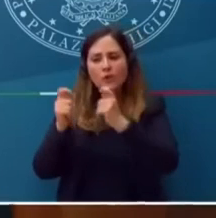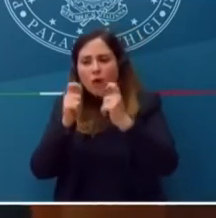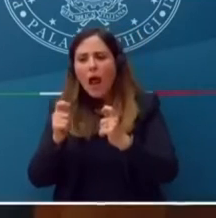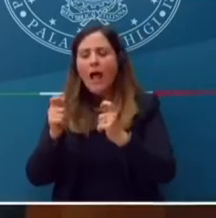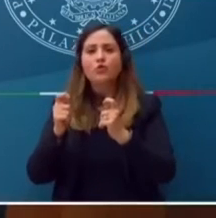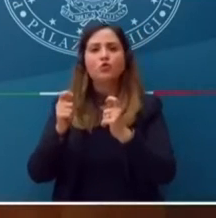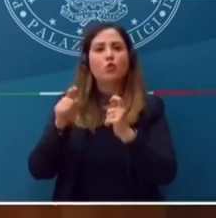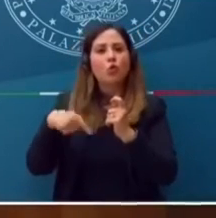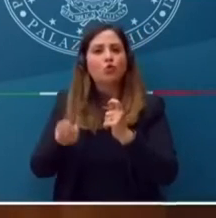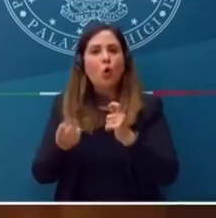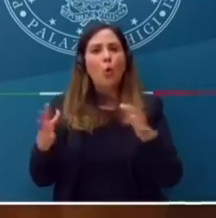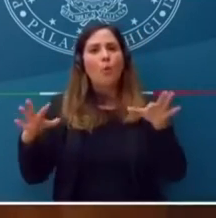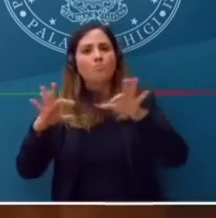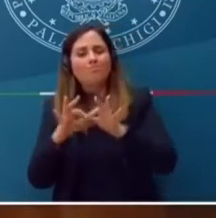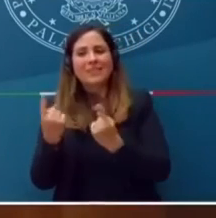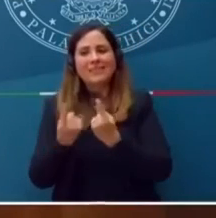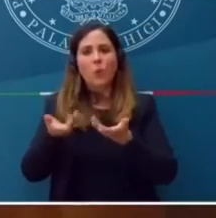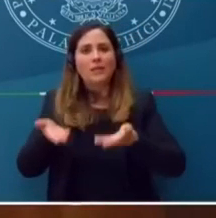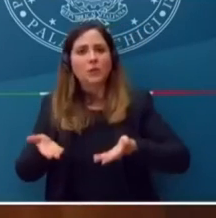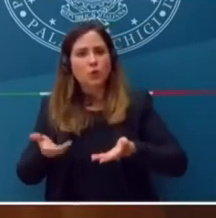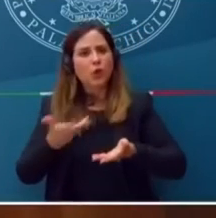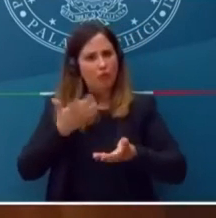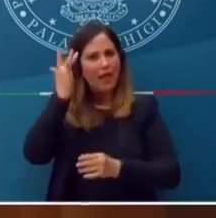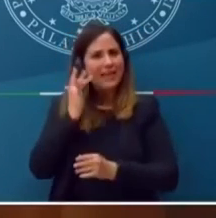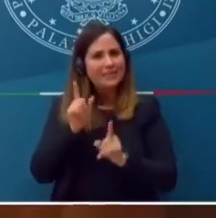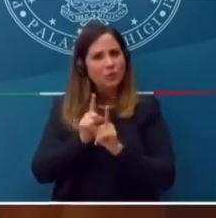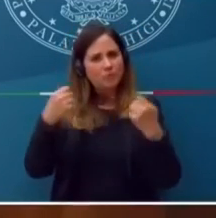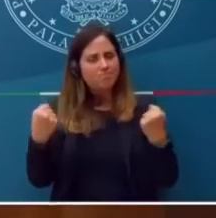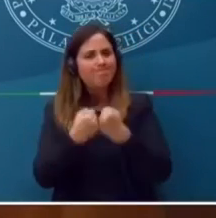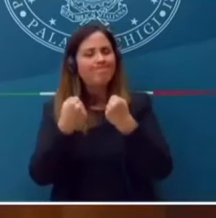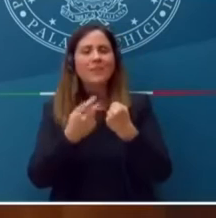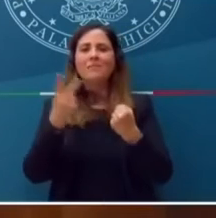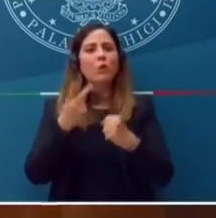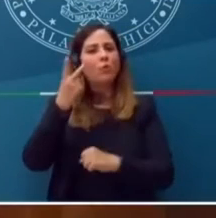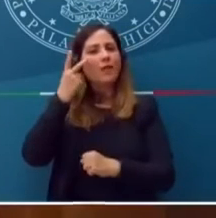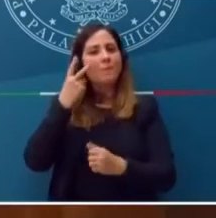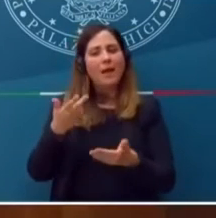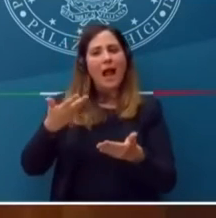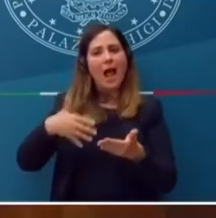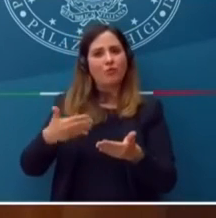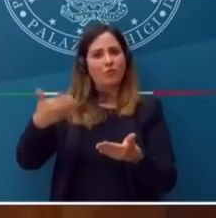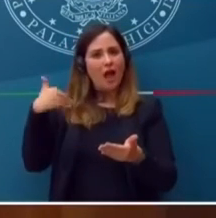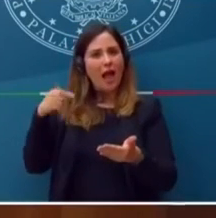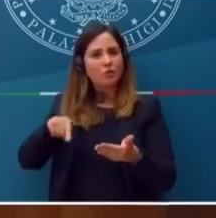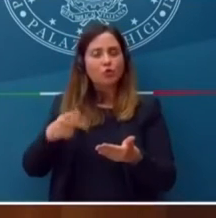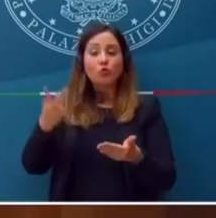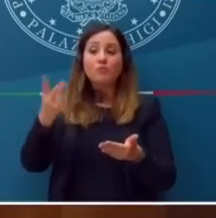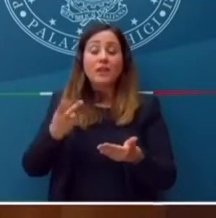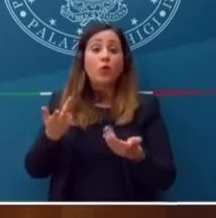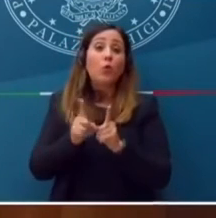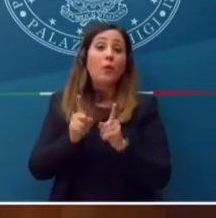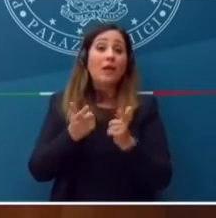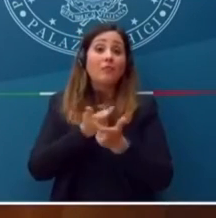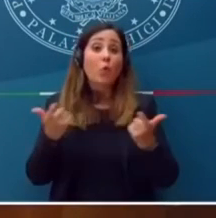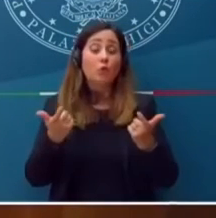quando invece insomma, abbiamo visto che fare così a febbraio non ha portato fortuna, secondo quanto hanno detto tanti studiosi. E l'altra cosa